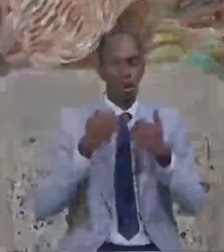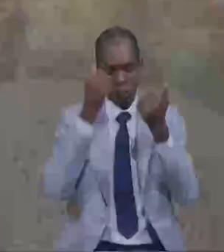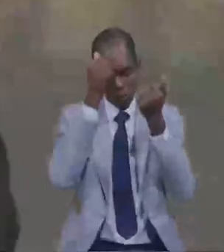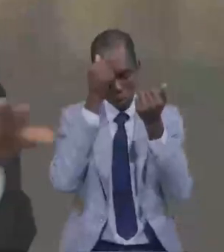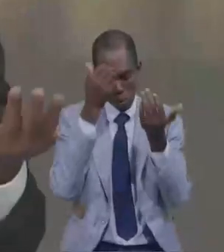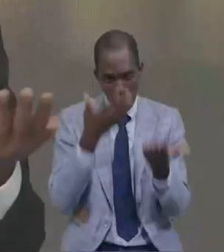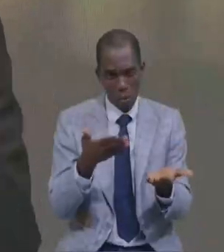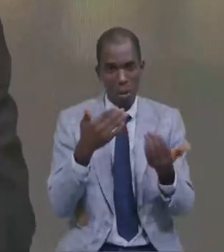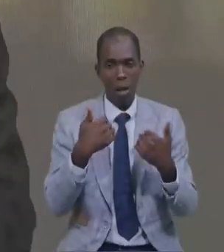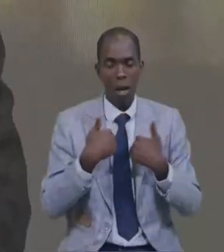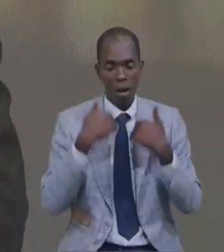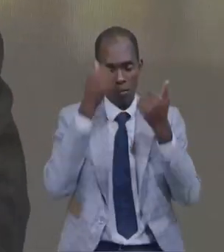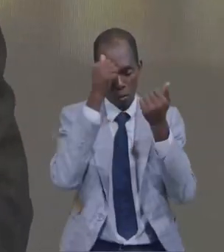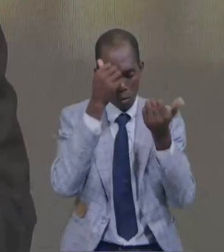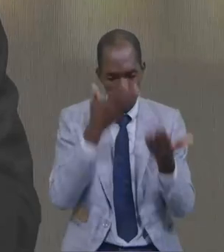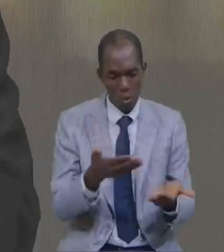à cette forme de doctrine